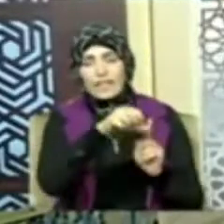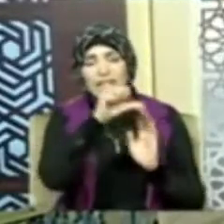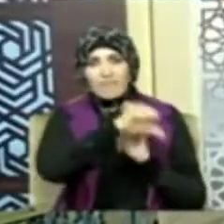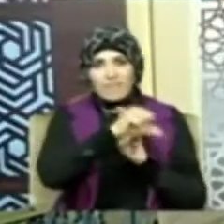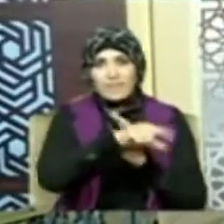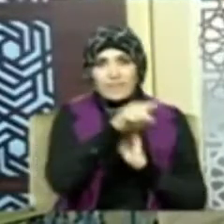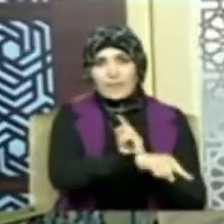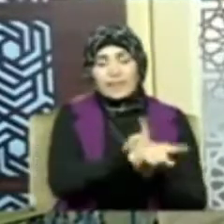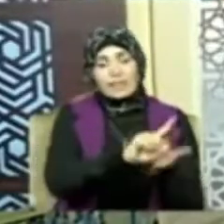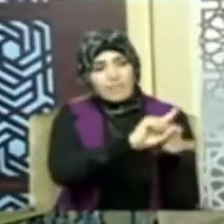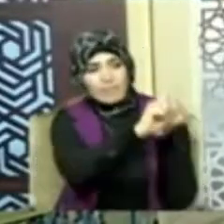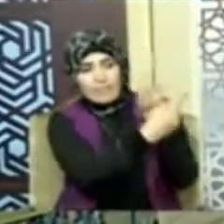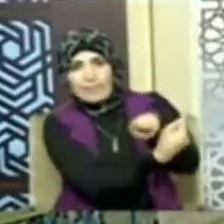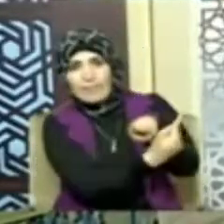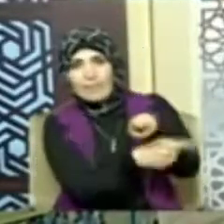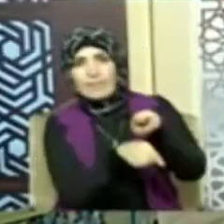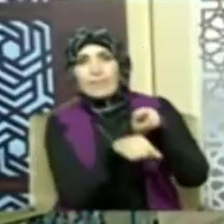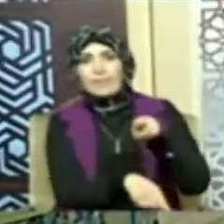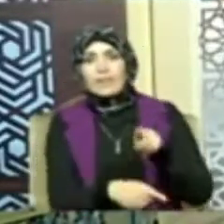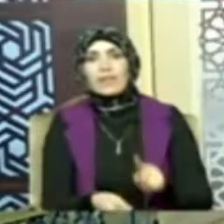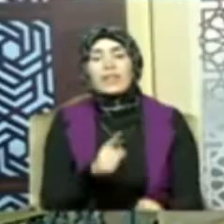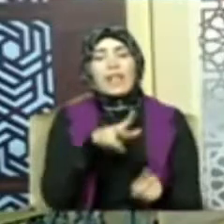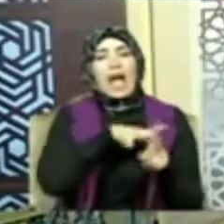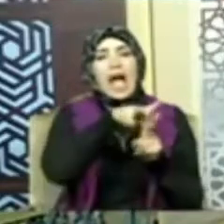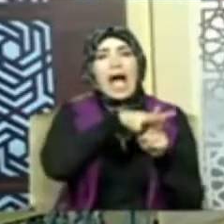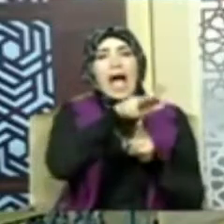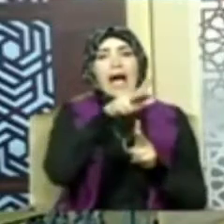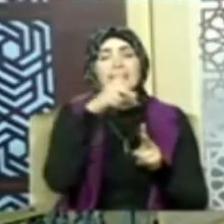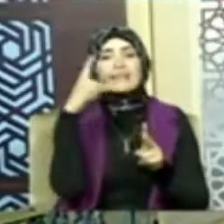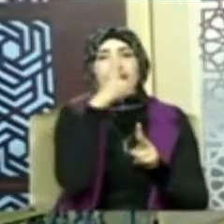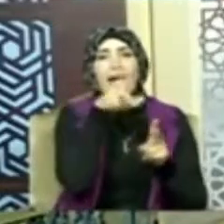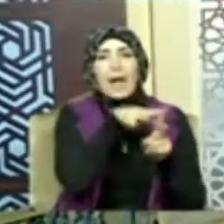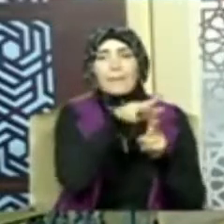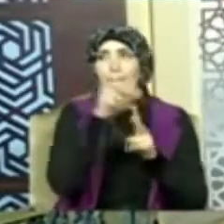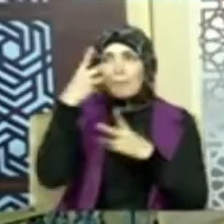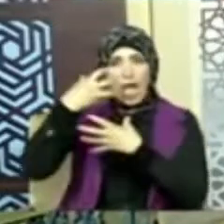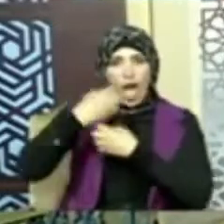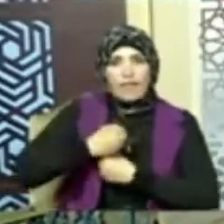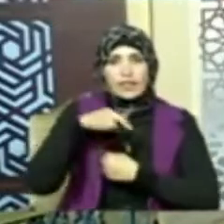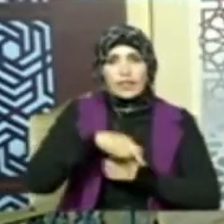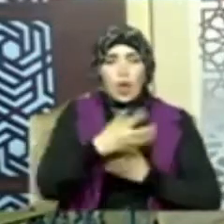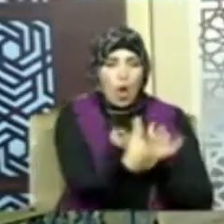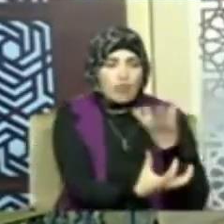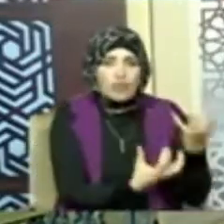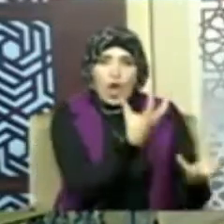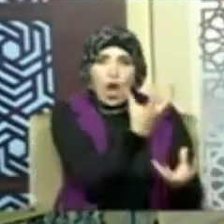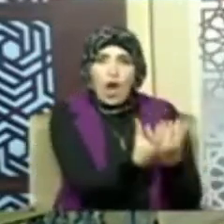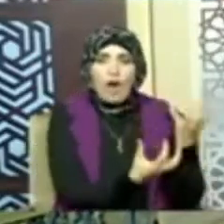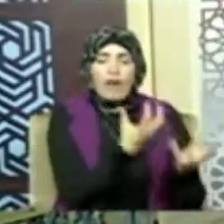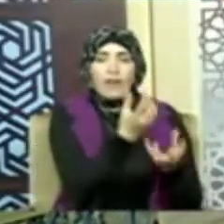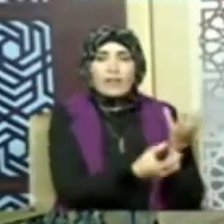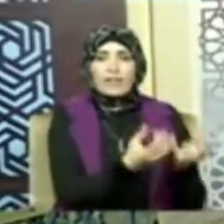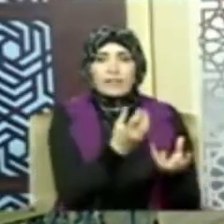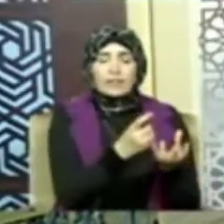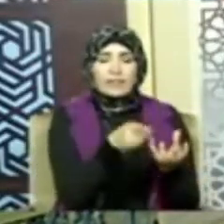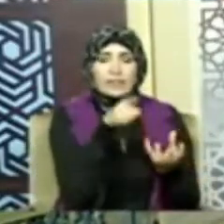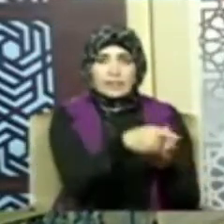وحاق بآل فرعون سوء العذاب. النار يعرضون